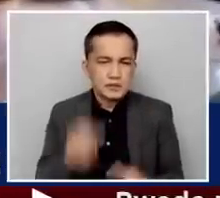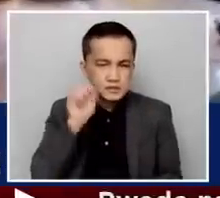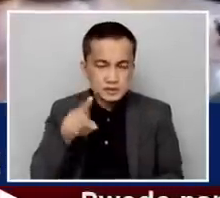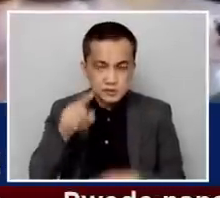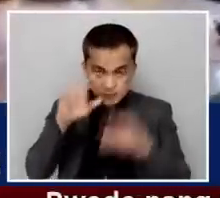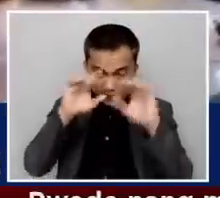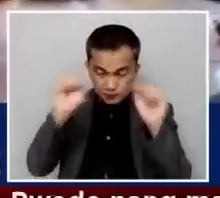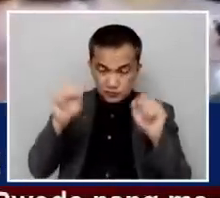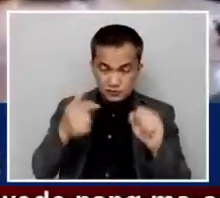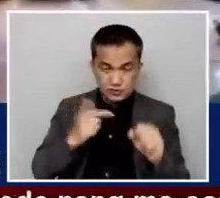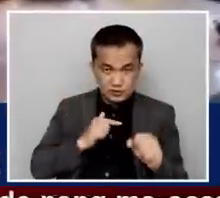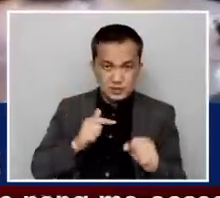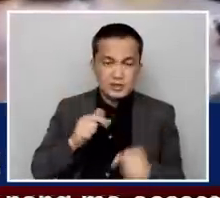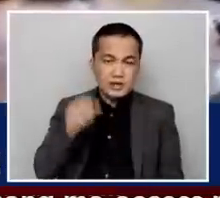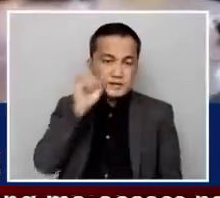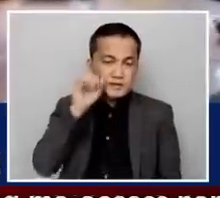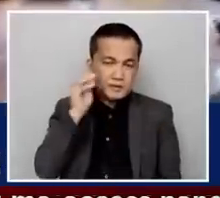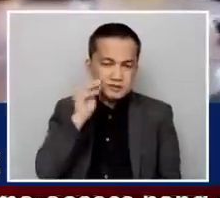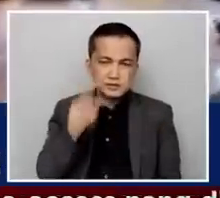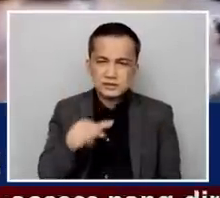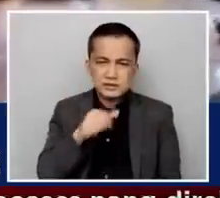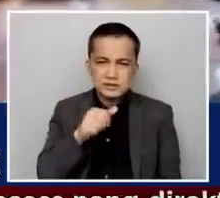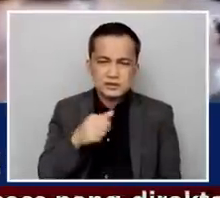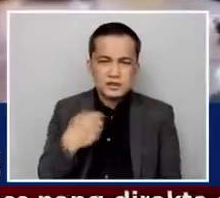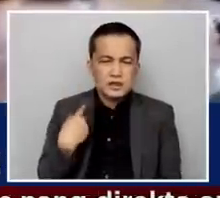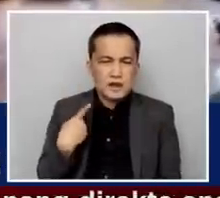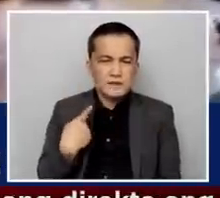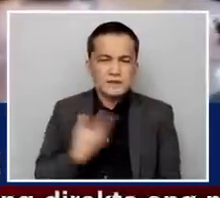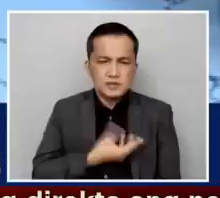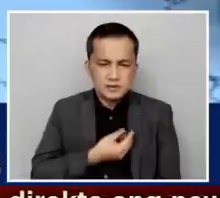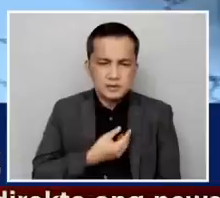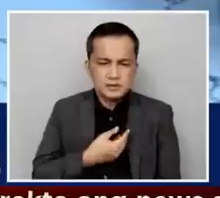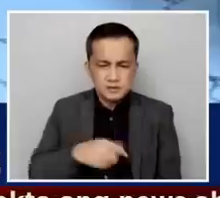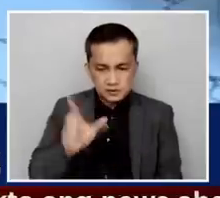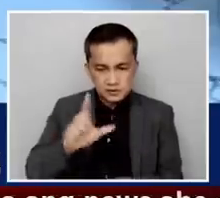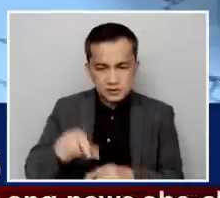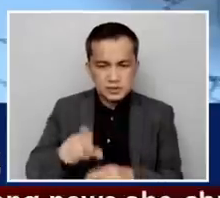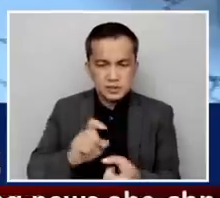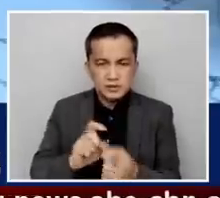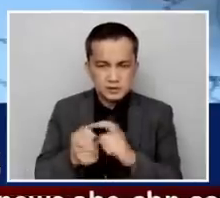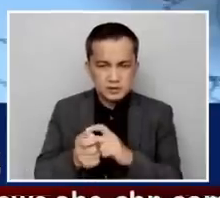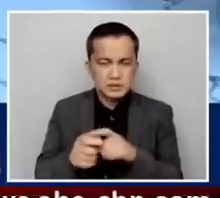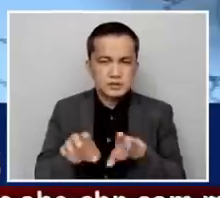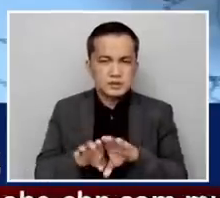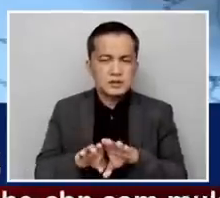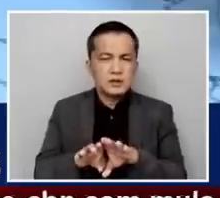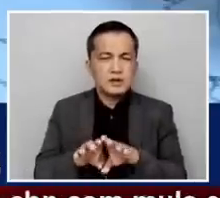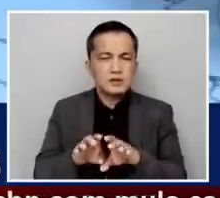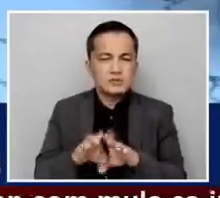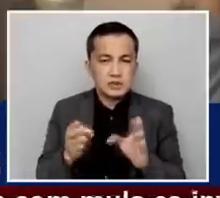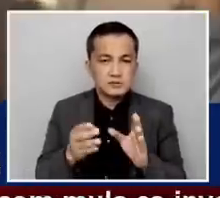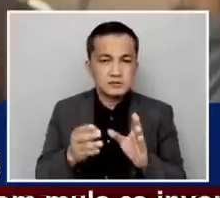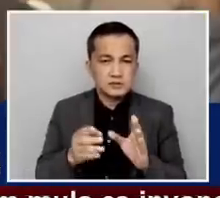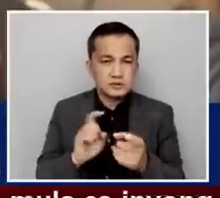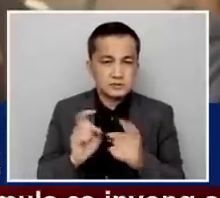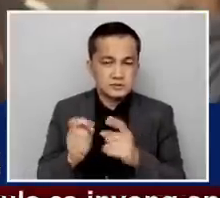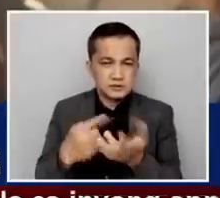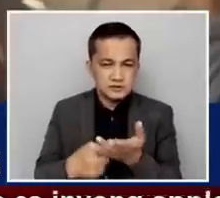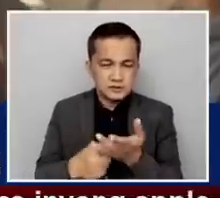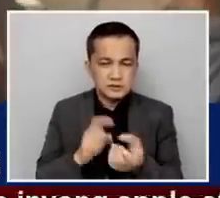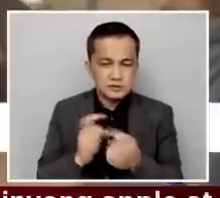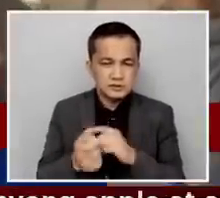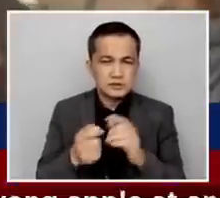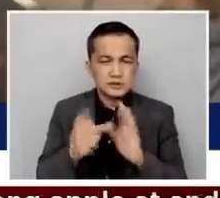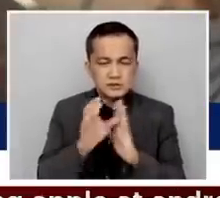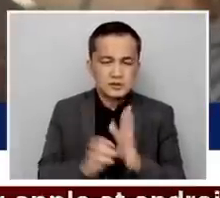si Senator Aimee Marcos, hindi tinago ang kaba oras na buksan ang pag-aamyenda sa konstitusyon. Everybody's agreed naman kasi na